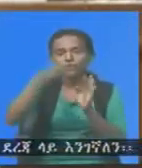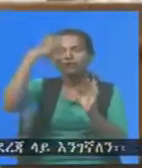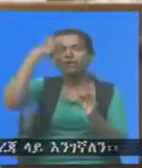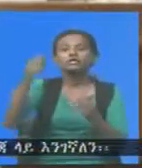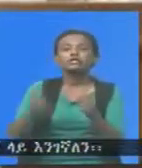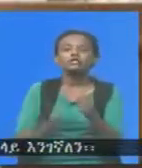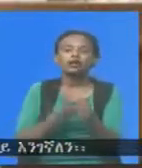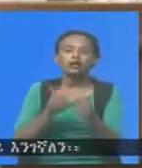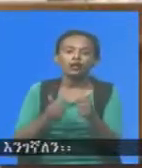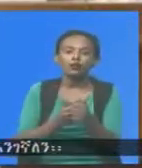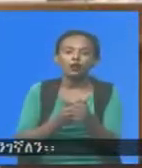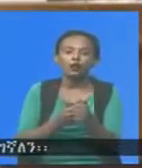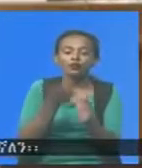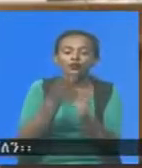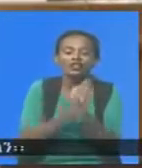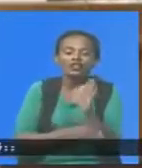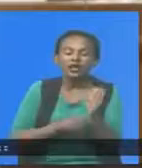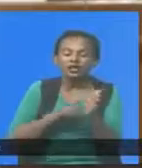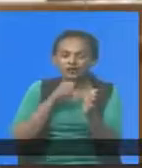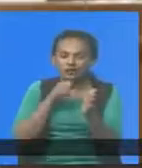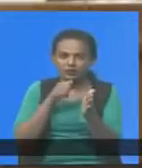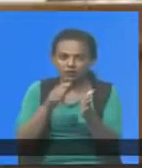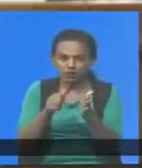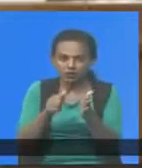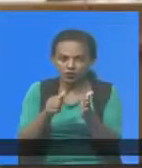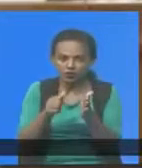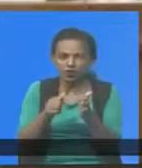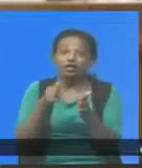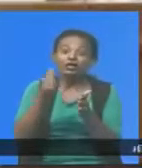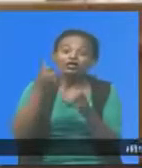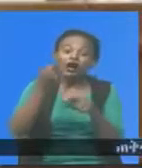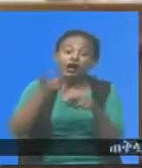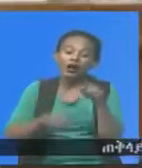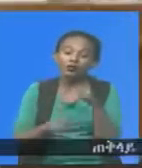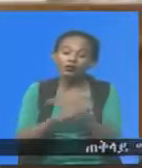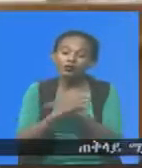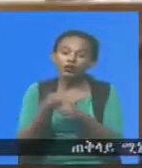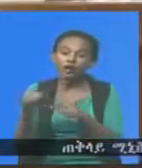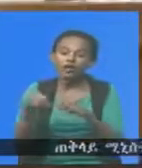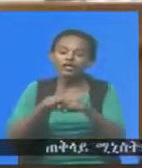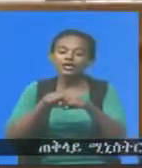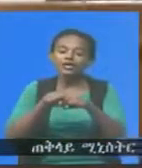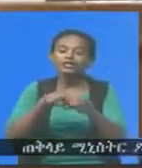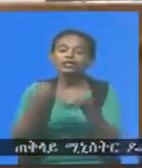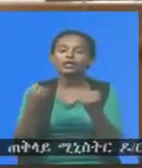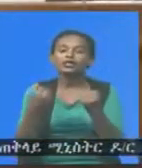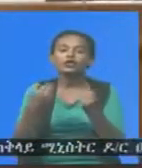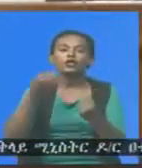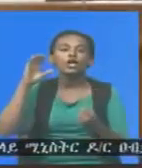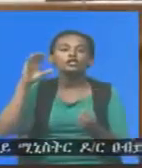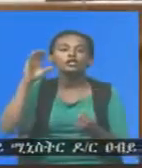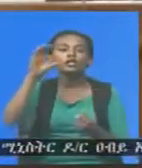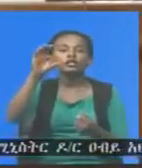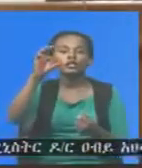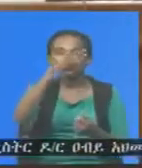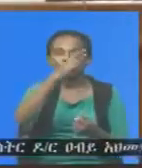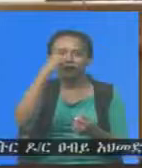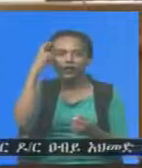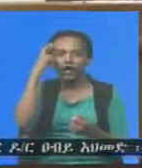ተከታትሎ እንዳያስፈጽማቸው ያቃተውና እንዲጥሳቸው ያስገደደው ምክንያት